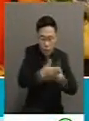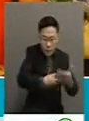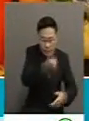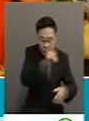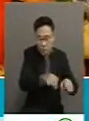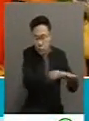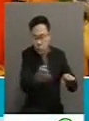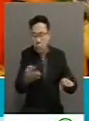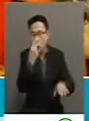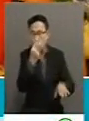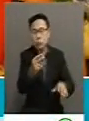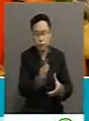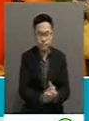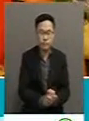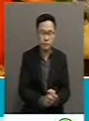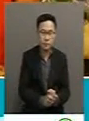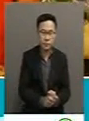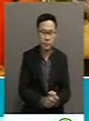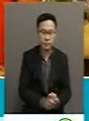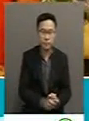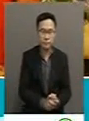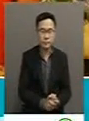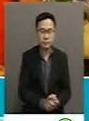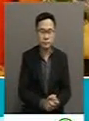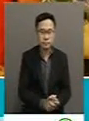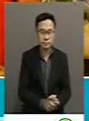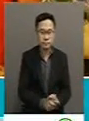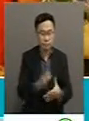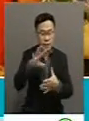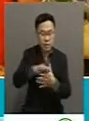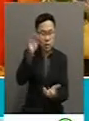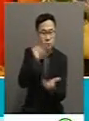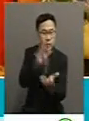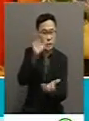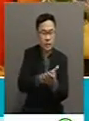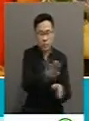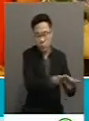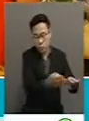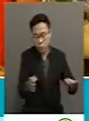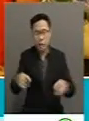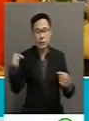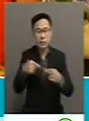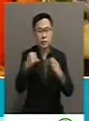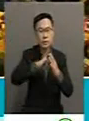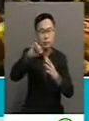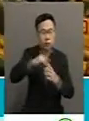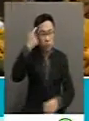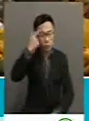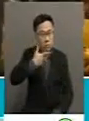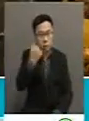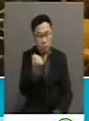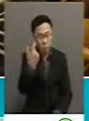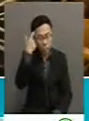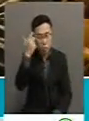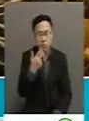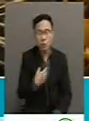เพื่อให้ลูกค้าได้ลิ้มลองชิมกันนะครับ นี่แหละค่ะจระเข้ปิ้งเสียบไม้ด้วยนะคะอยู่ที่เชียงใหม่ดิฉันก็ไม่แน่ใจว่ารสชาติจะเป็นยังไงคุณเค